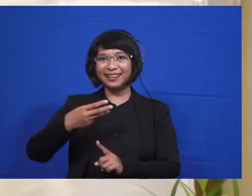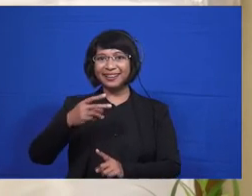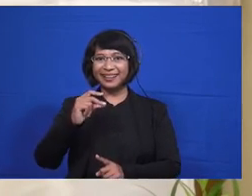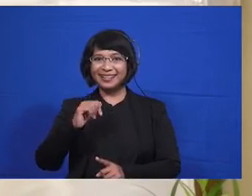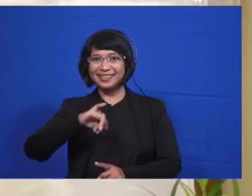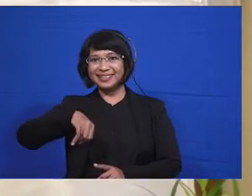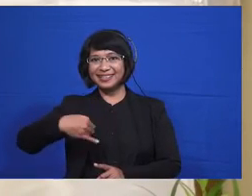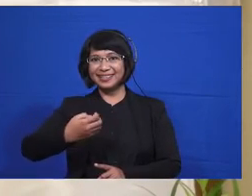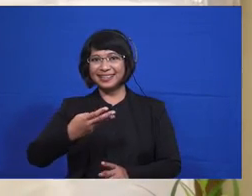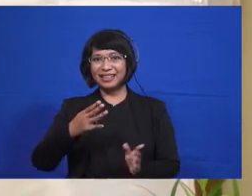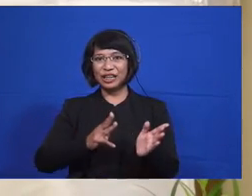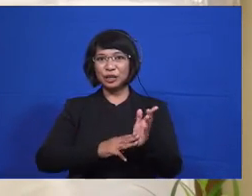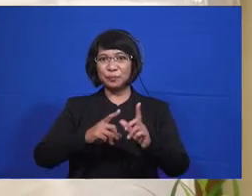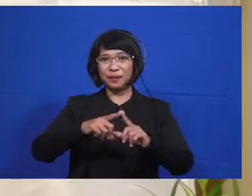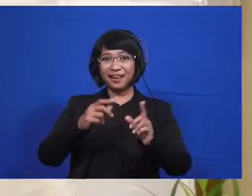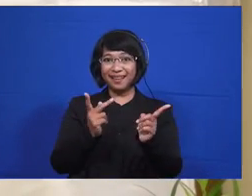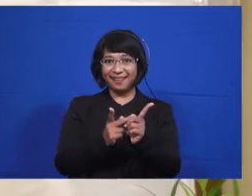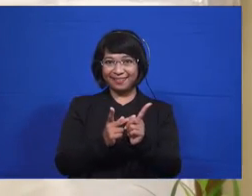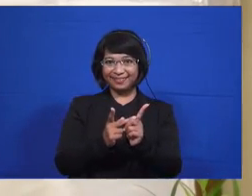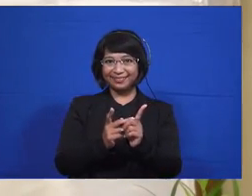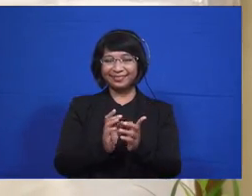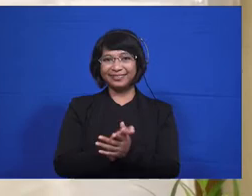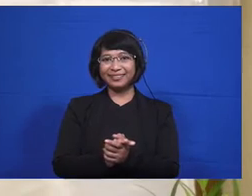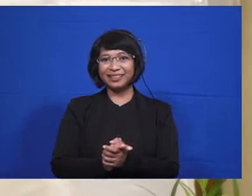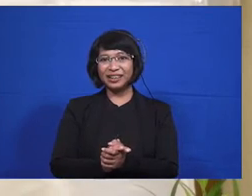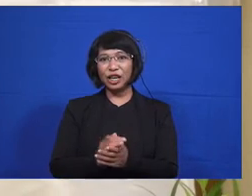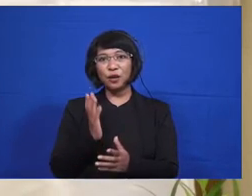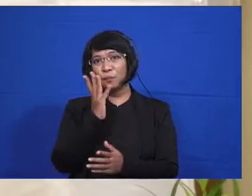ya, teman-teman kursus.